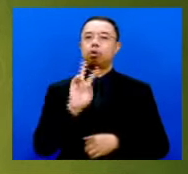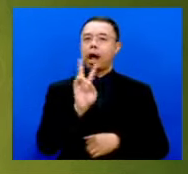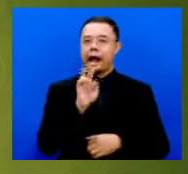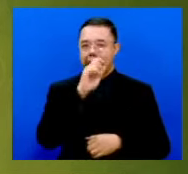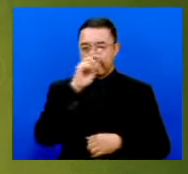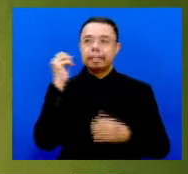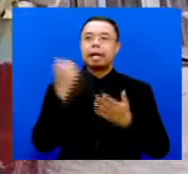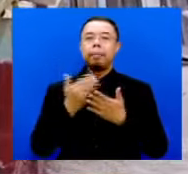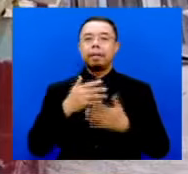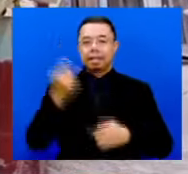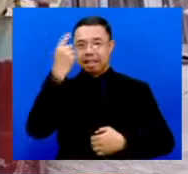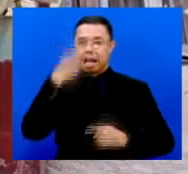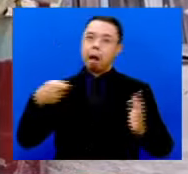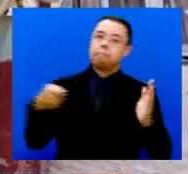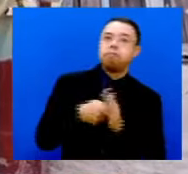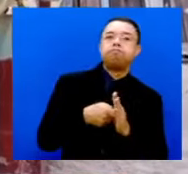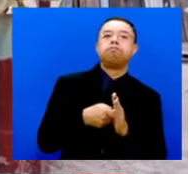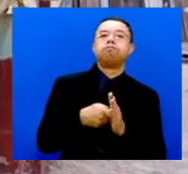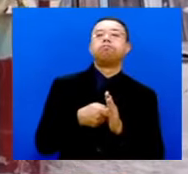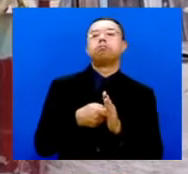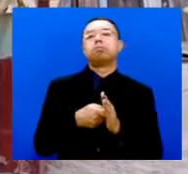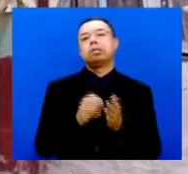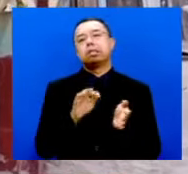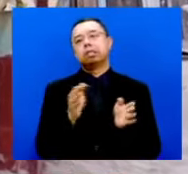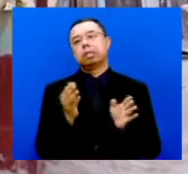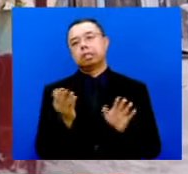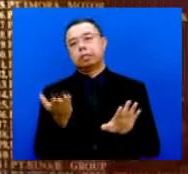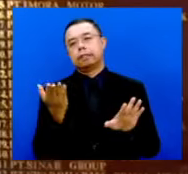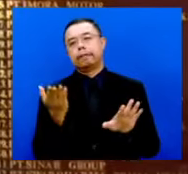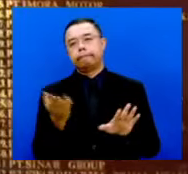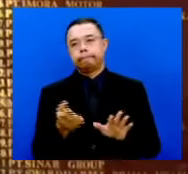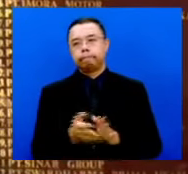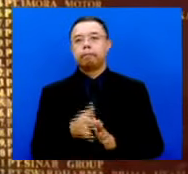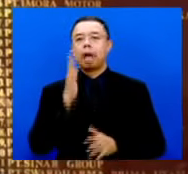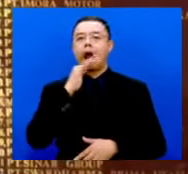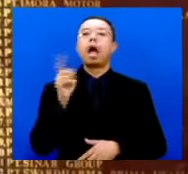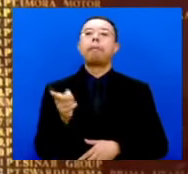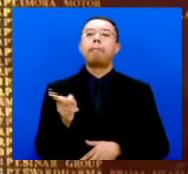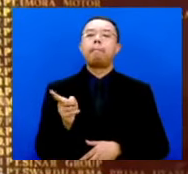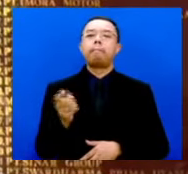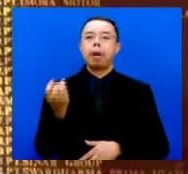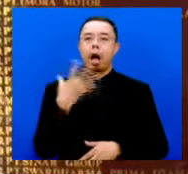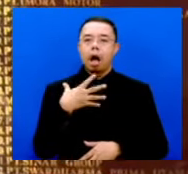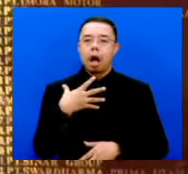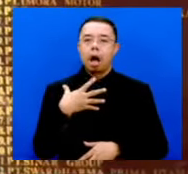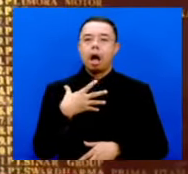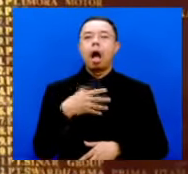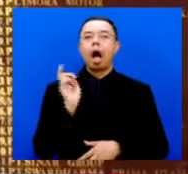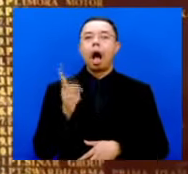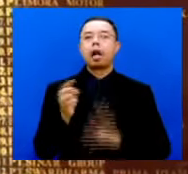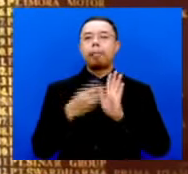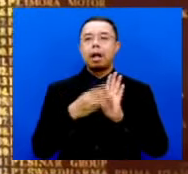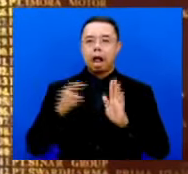korban hingga akhirnya pelaku menusuk korban dengan pisau dapur alasannya apa Bu alasannya jadi ada